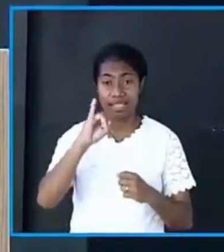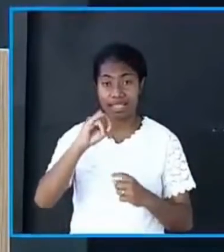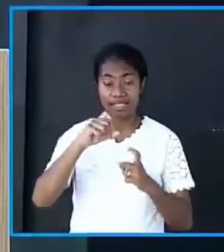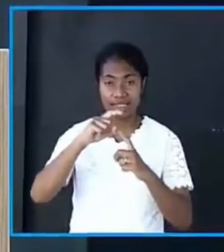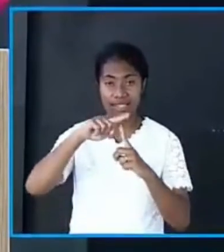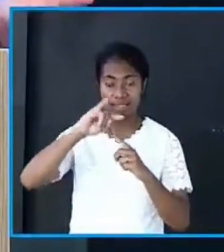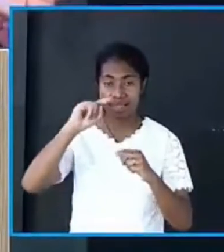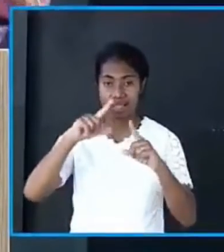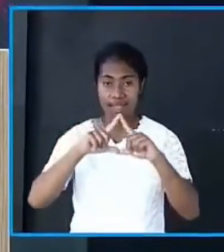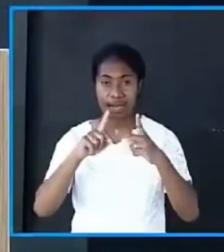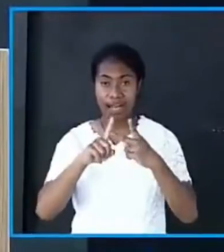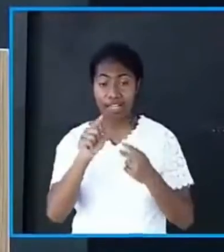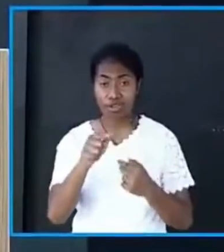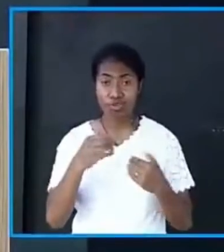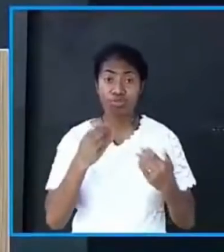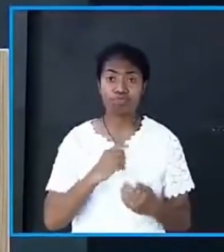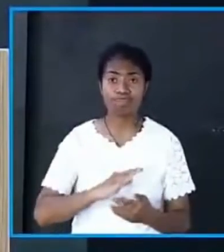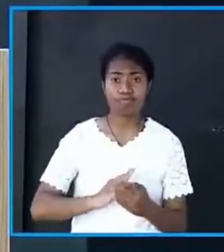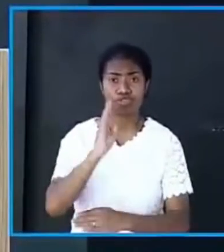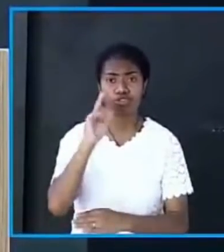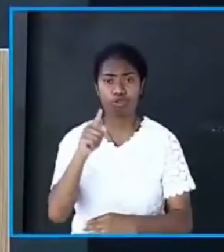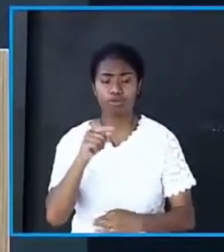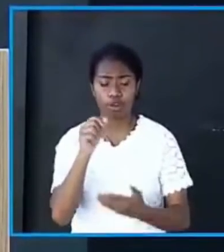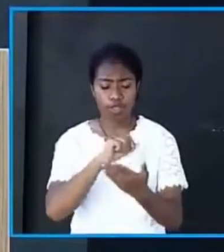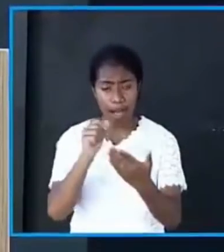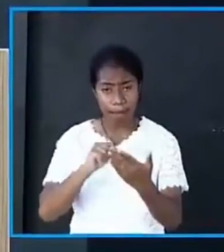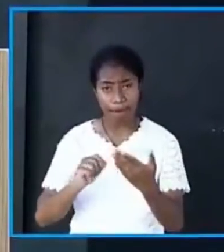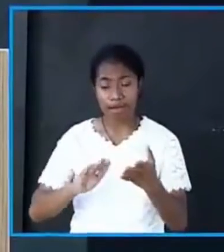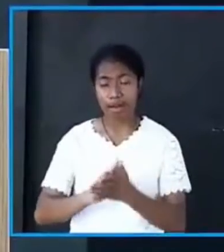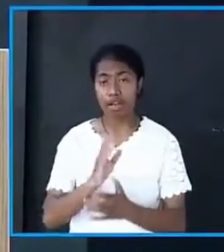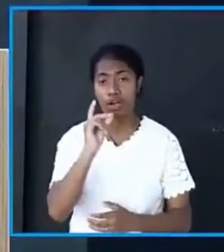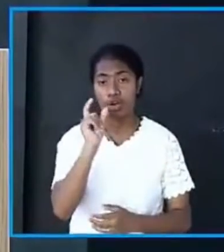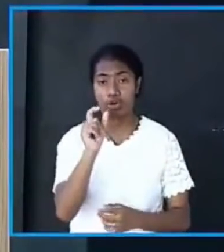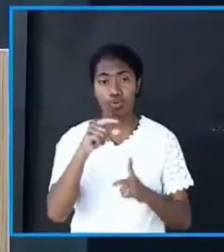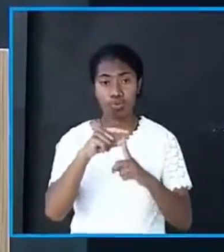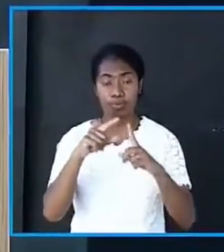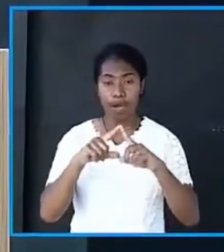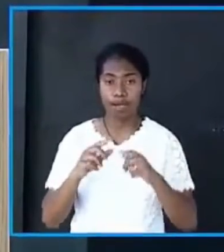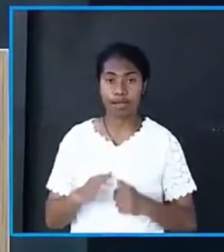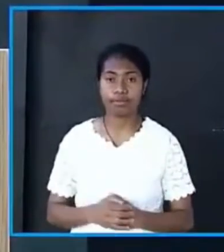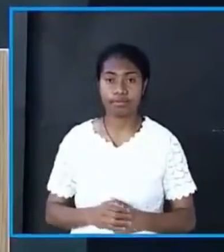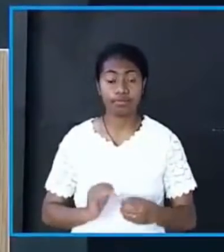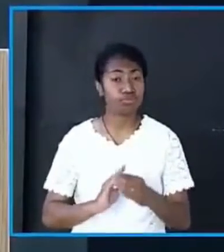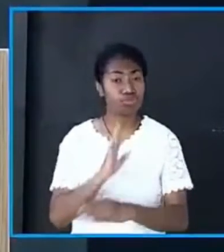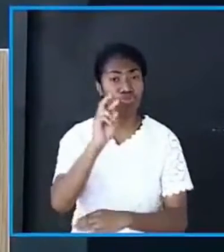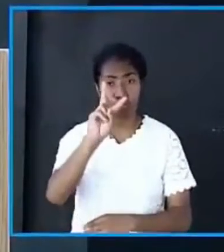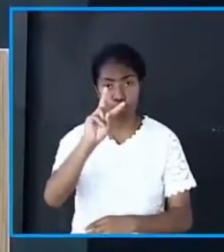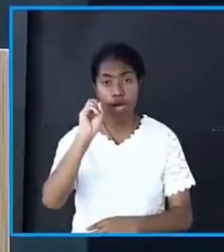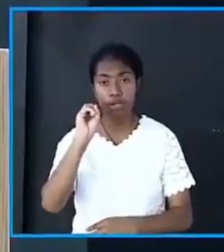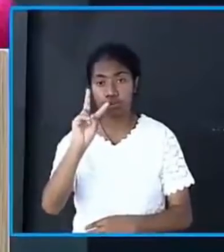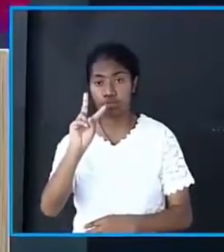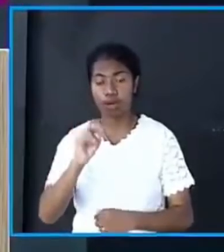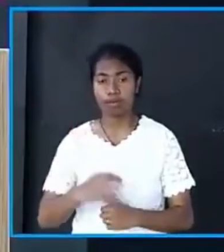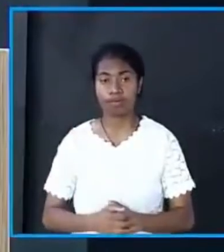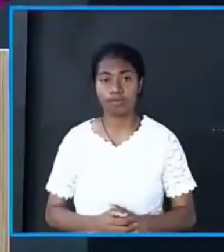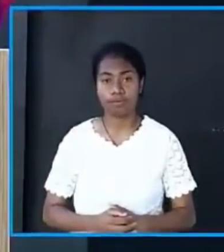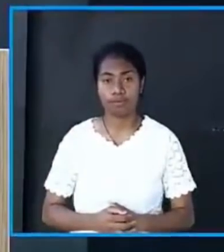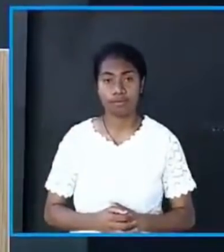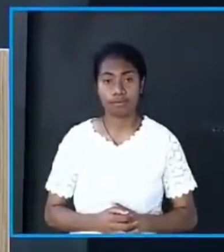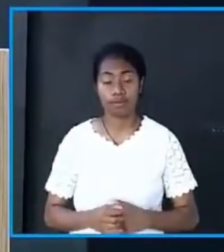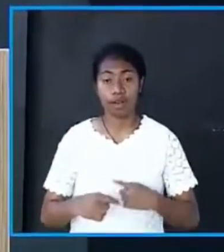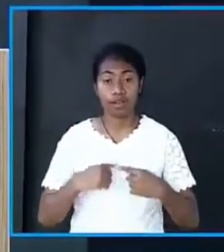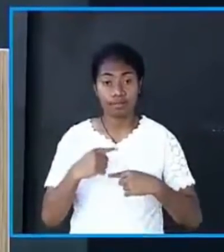22 Muncul lagi gambar dan rubah munculnya hai lalu